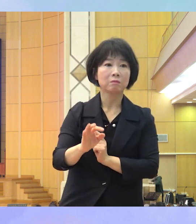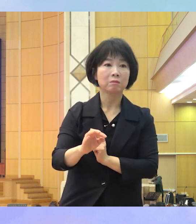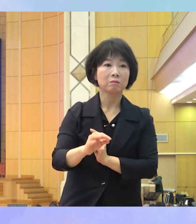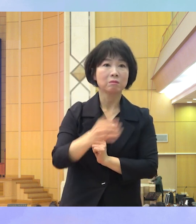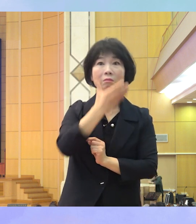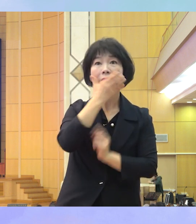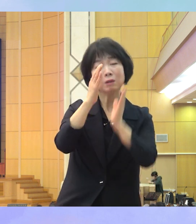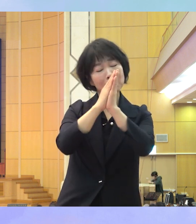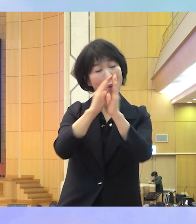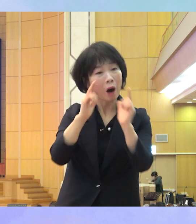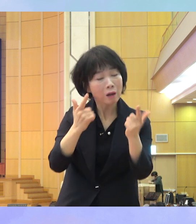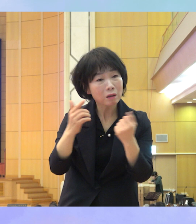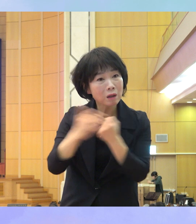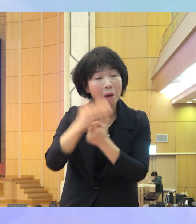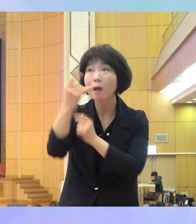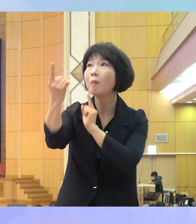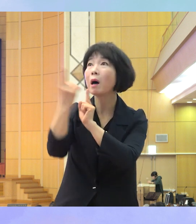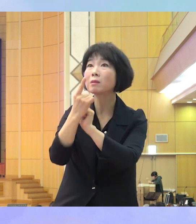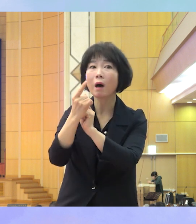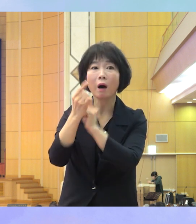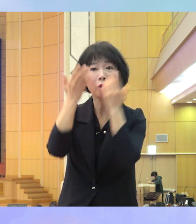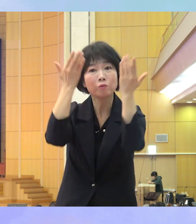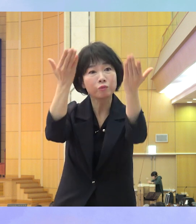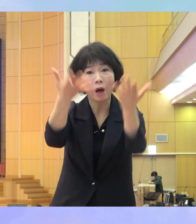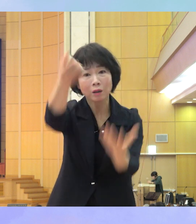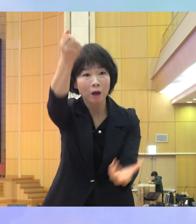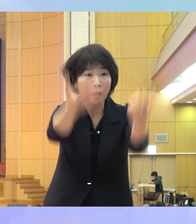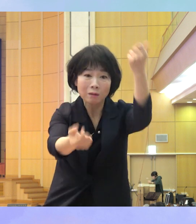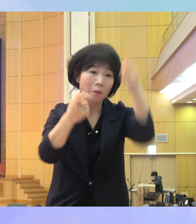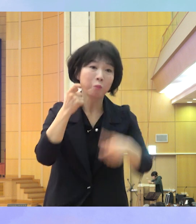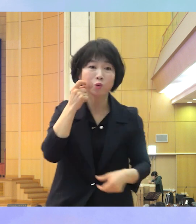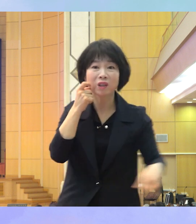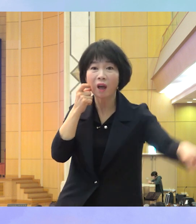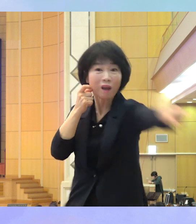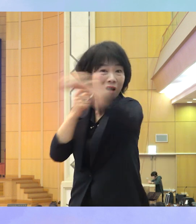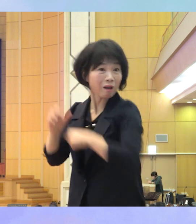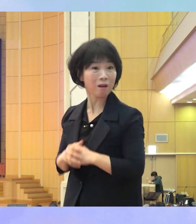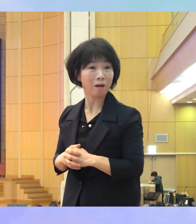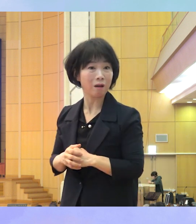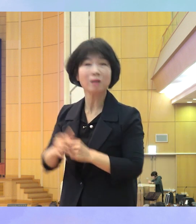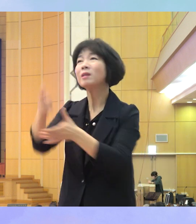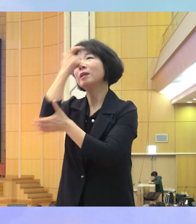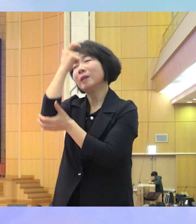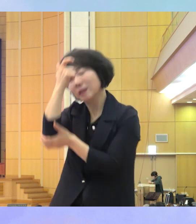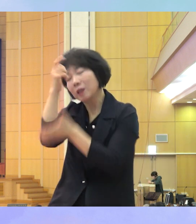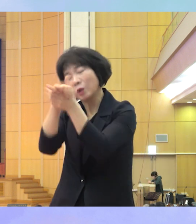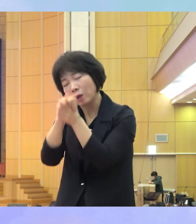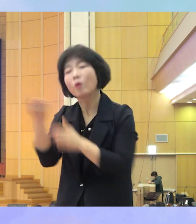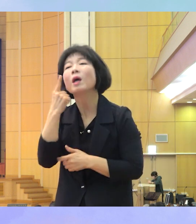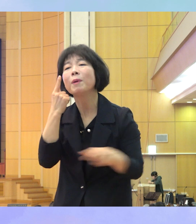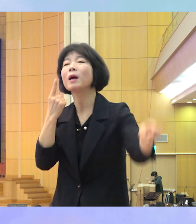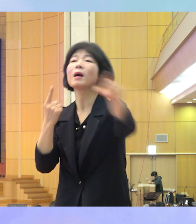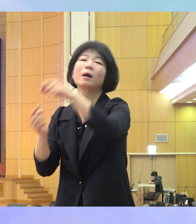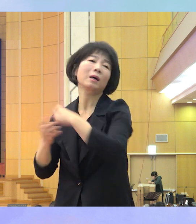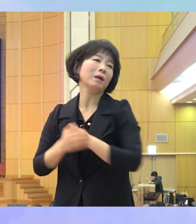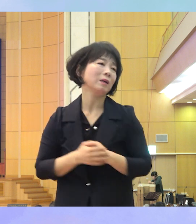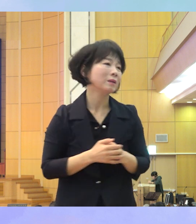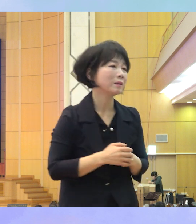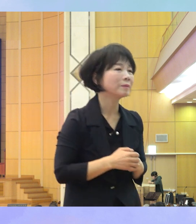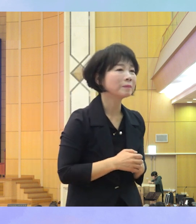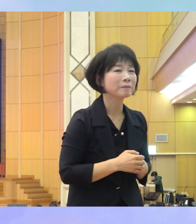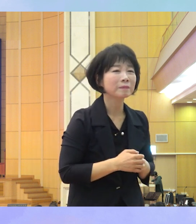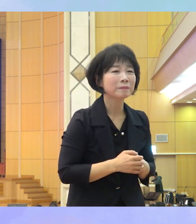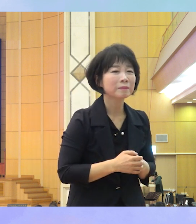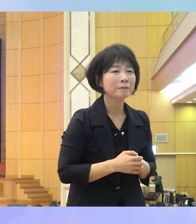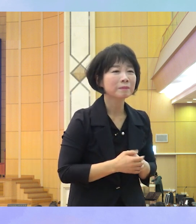받지 못하는 거지. 주님이 아무리 주려고 해도 구하지 않는 자에겐 주는 법이 없어요. 그러니까